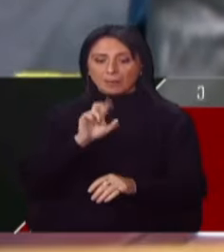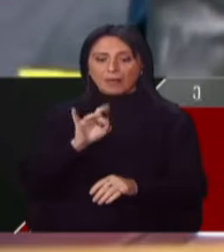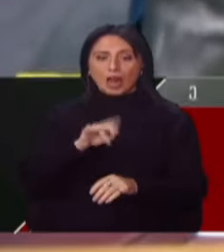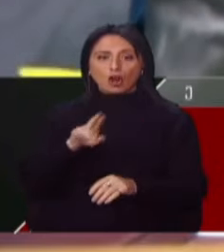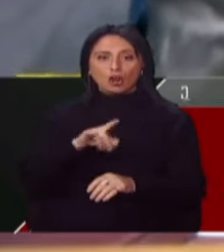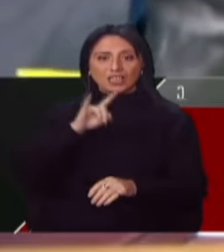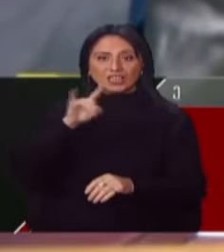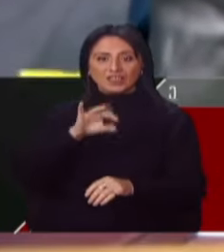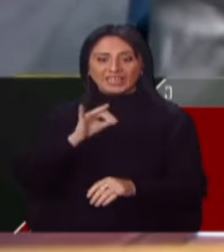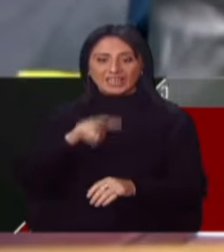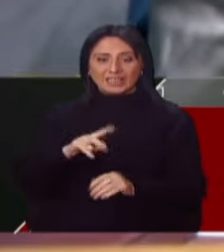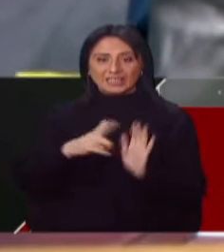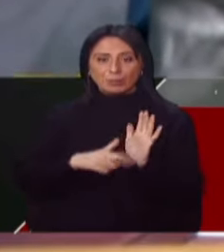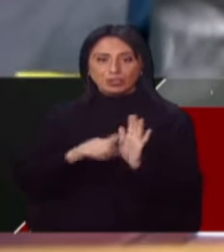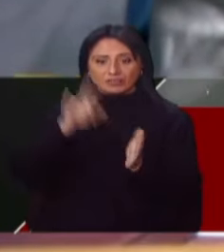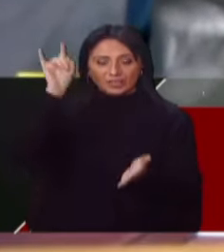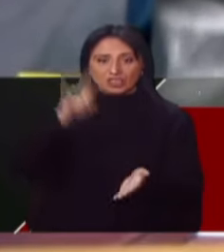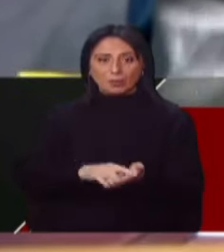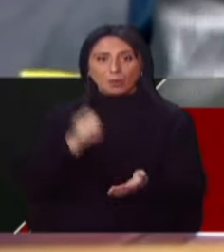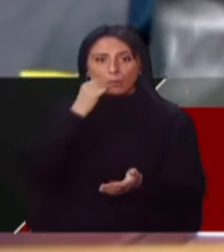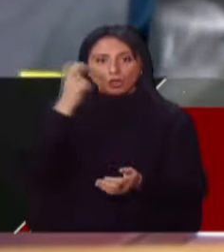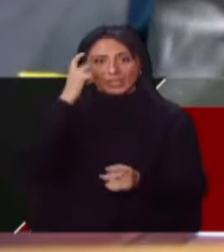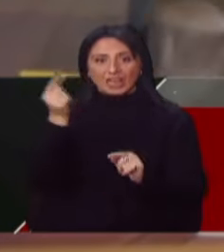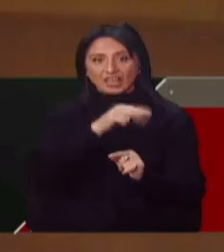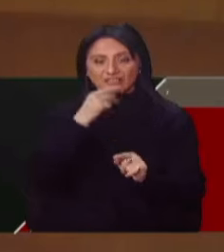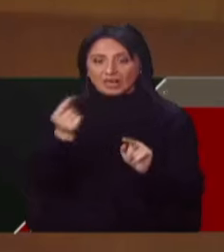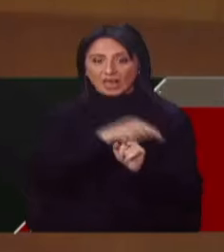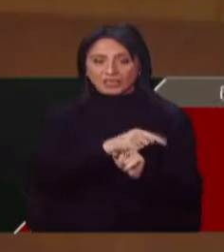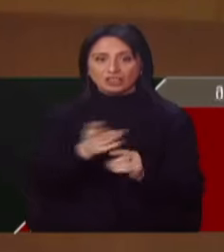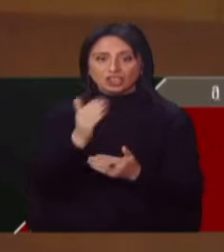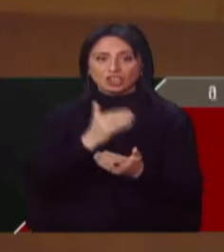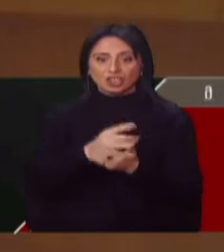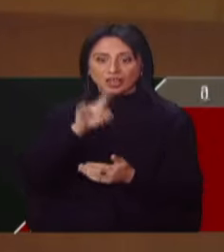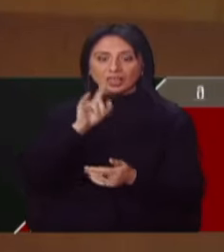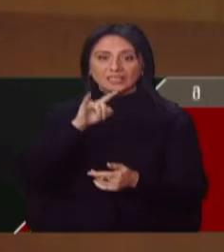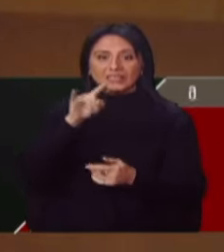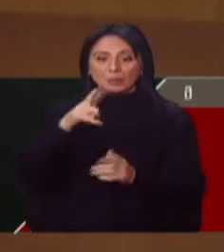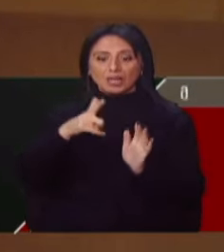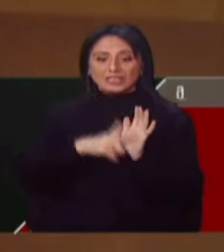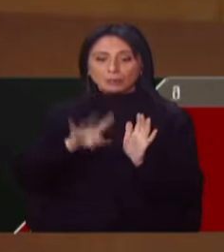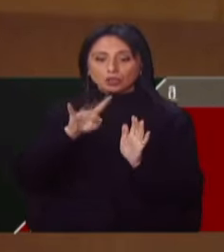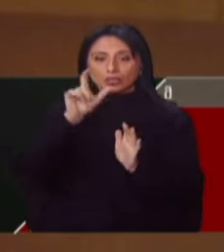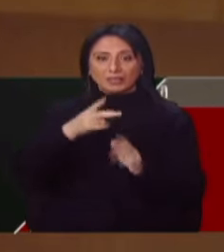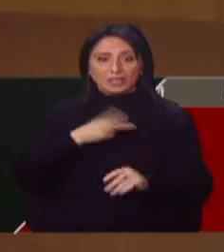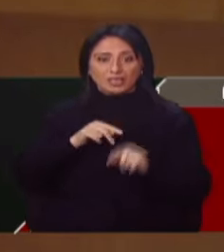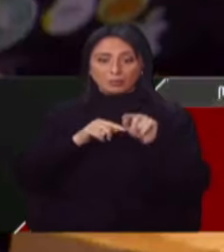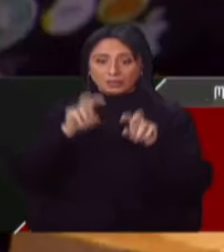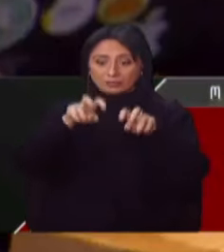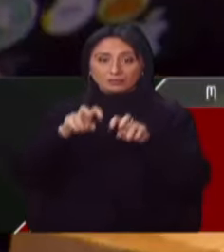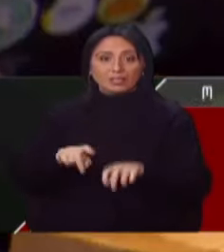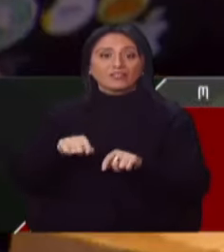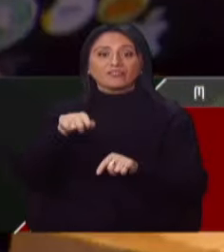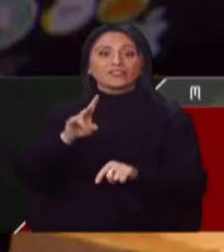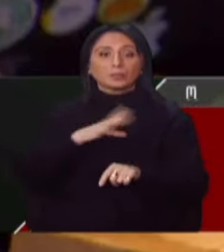რეგიონში თვითმფრინავის ილ-76-ის ჩამოგდებაში მოსკოვი კიევს ადანაშაულებს, რის შედეგადაც ბორტზე მყოფი 74 ადამიანი დაიღუპა, რომელთა შორისაც